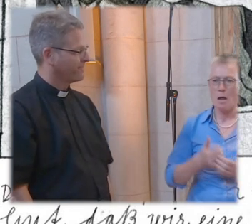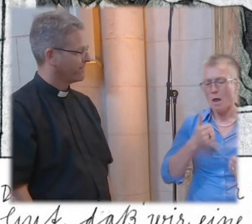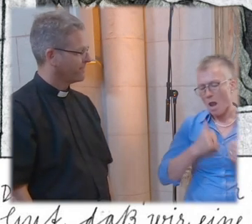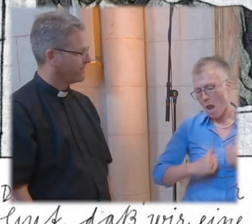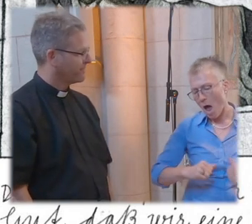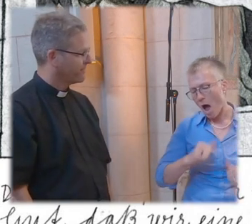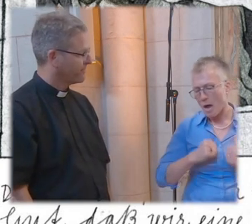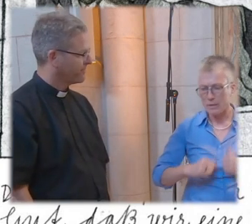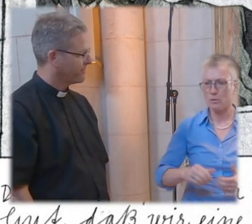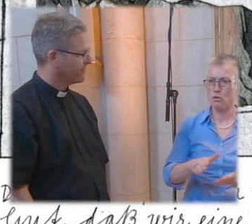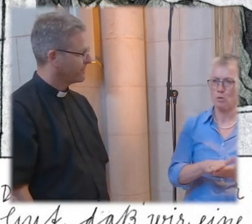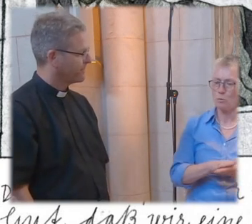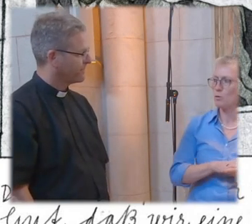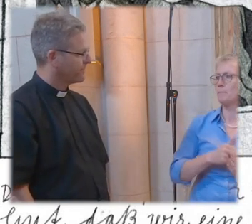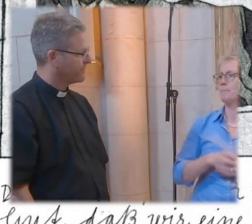begleitet.